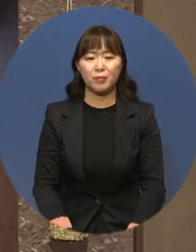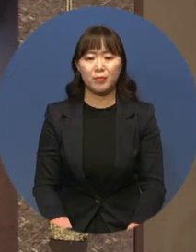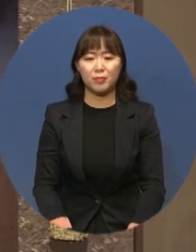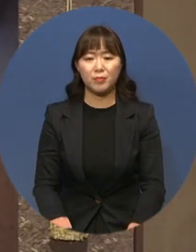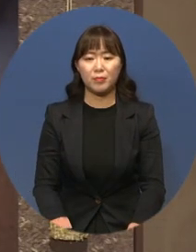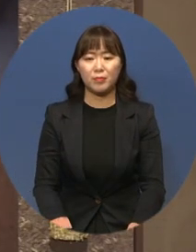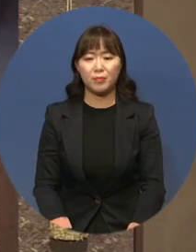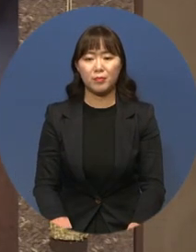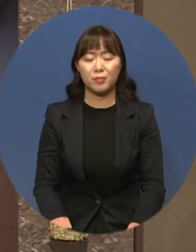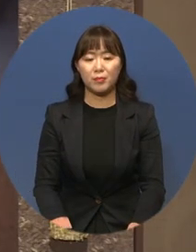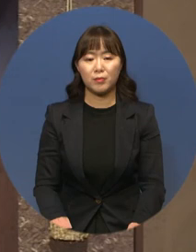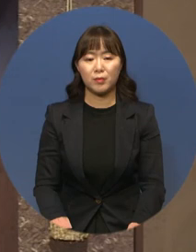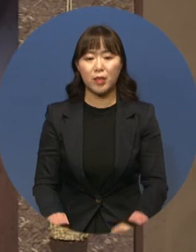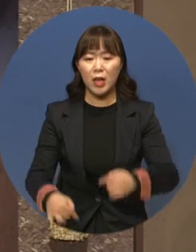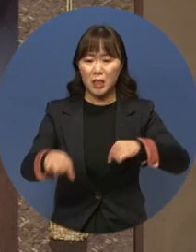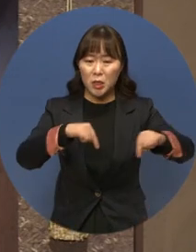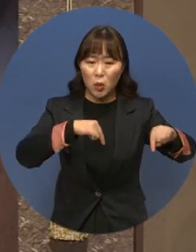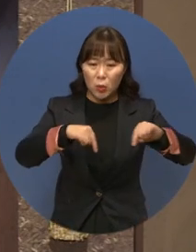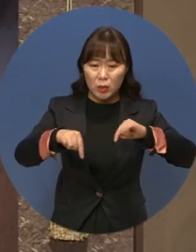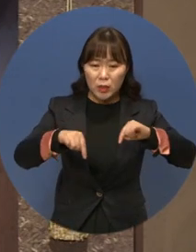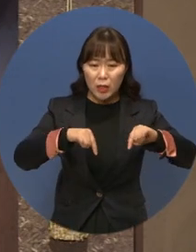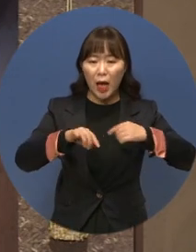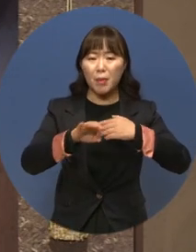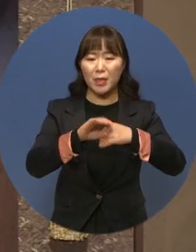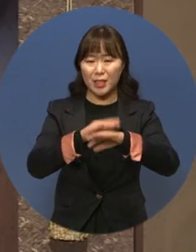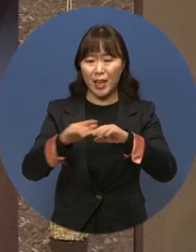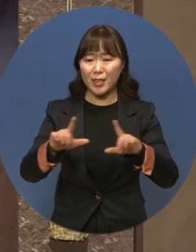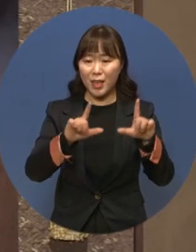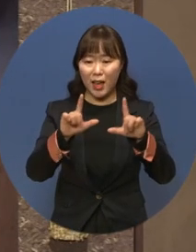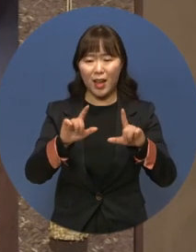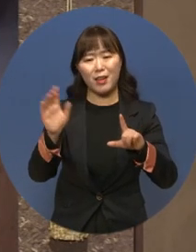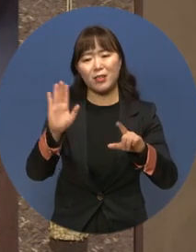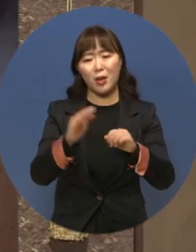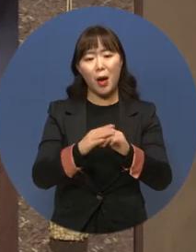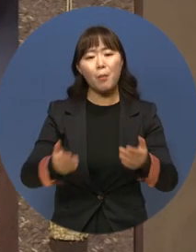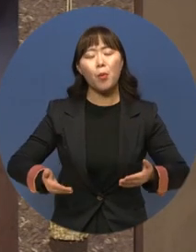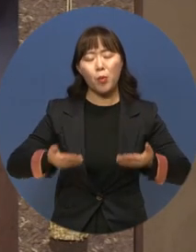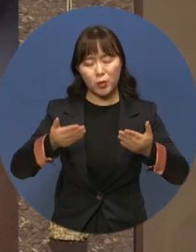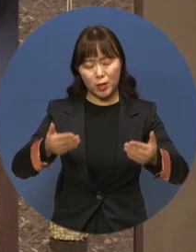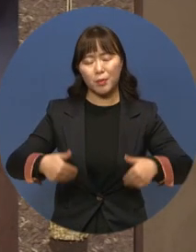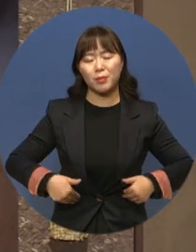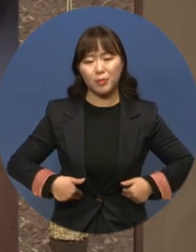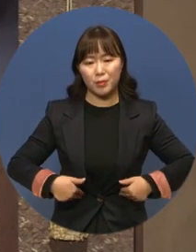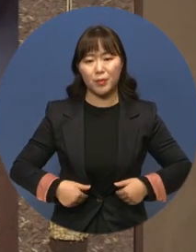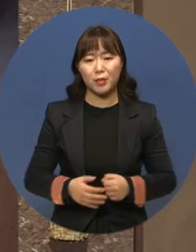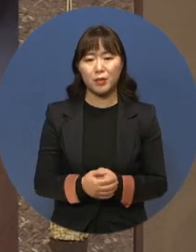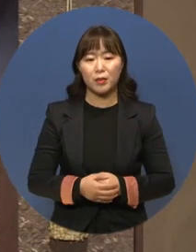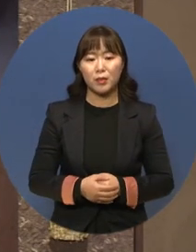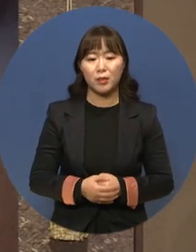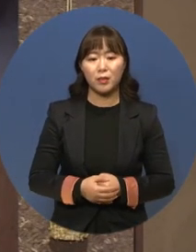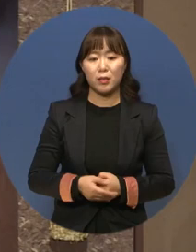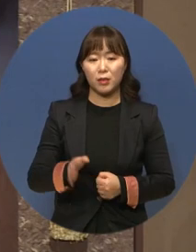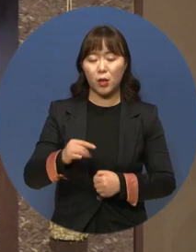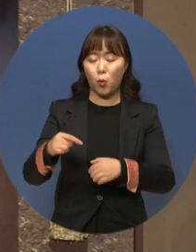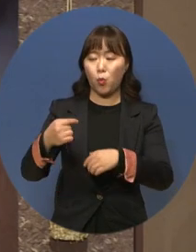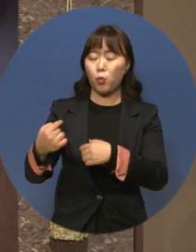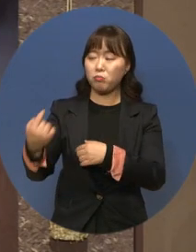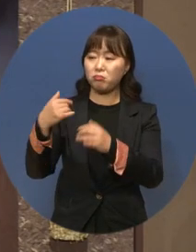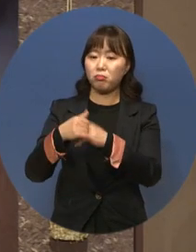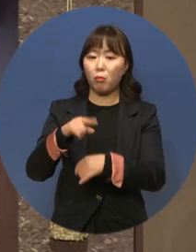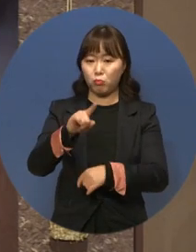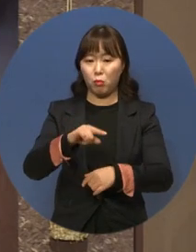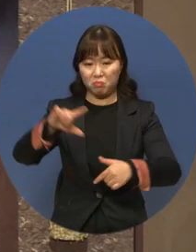네. 정치하면은요 잘 사는 게 아니에요. 예. 봉사하고 살아야 돼요. 그런데 예. 사람들이 외부 사람들이